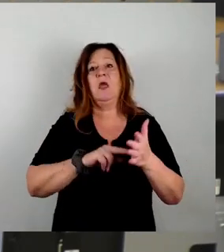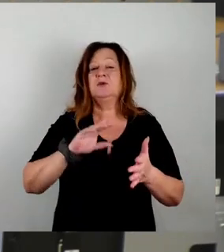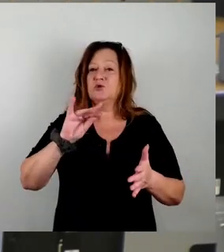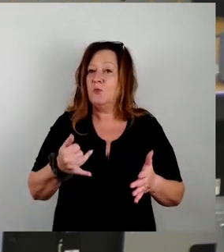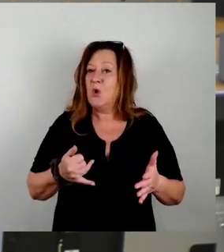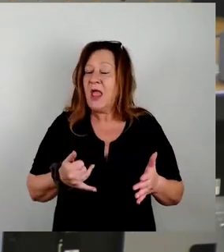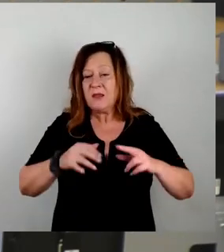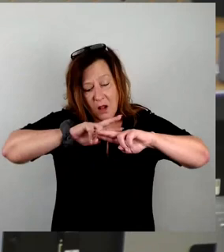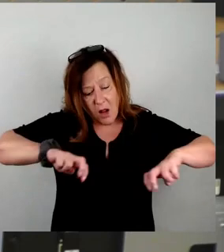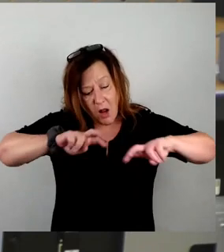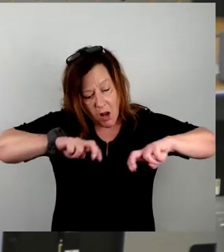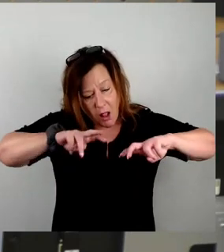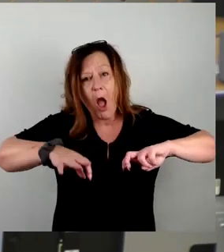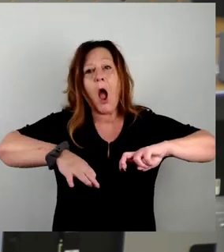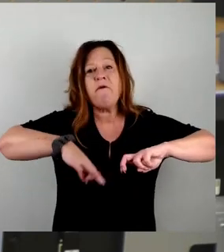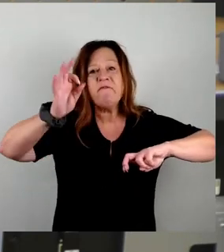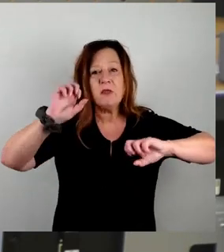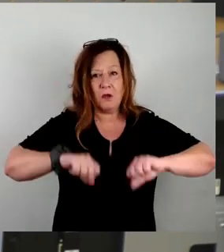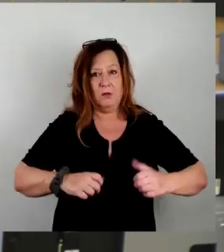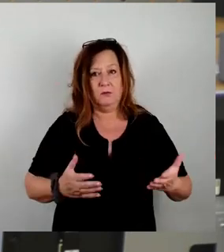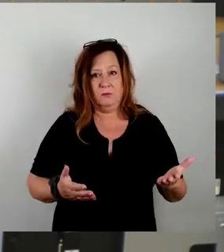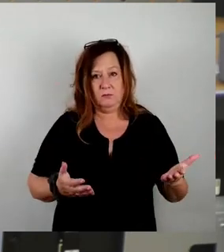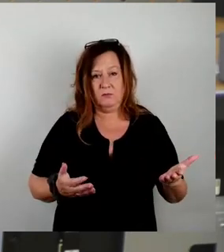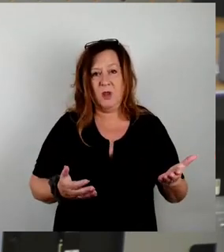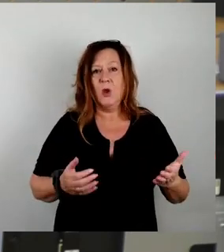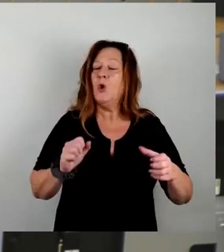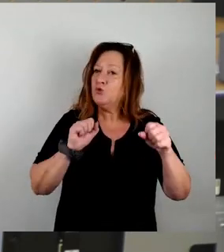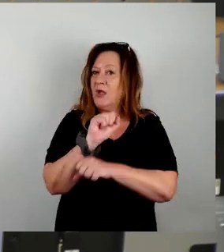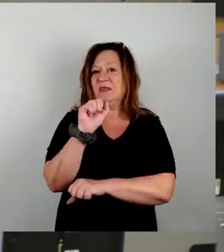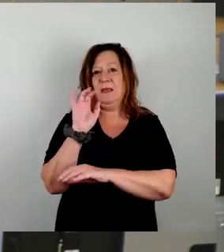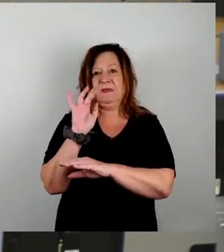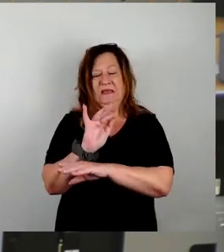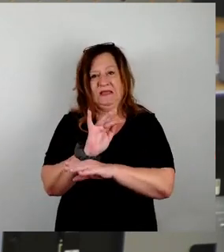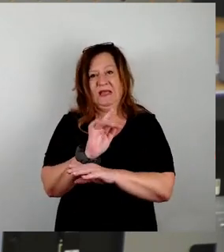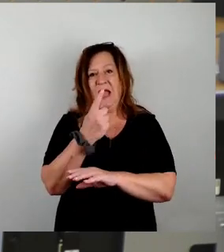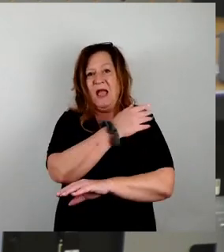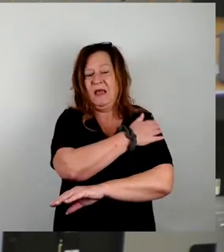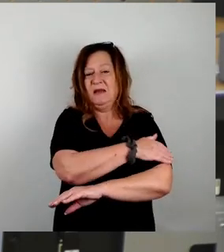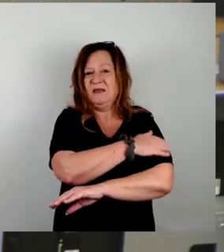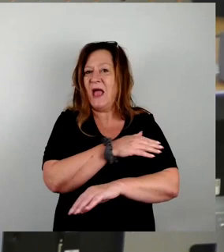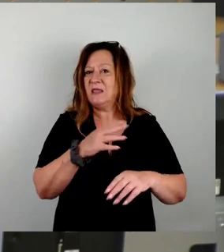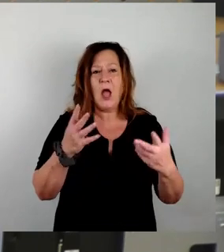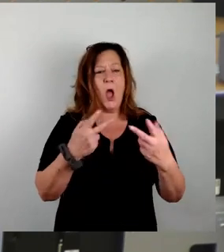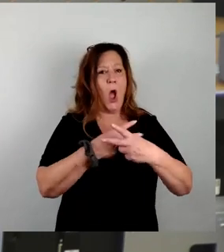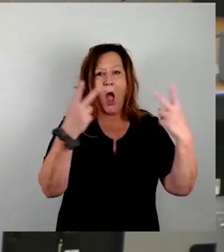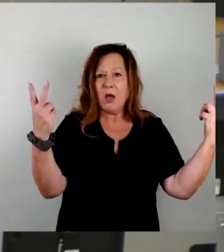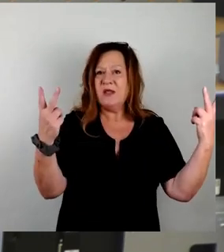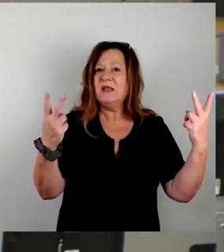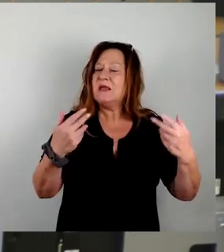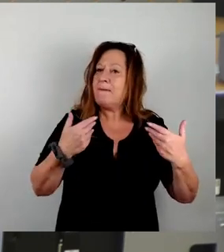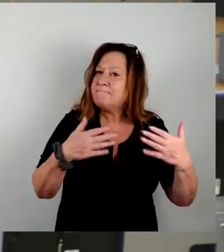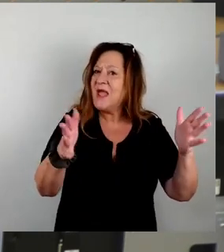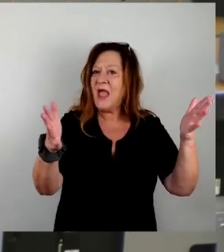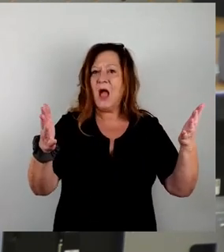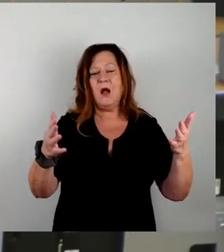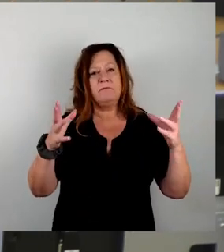findet. Ich sehe dennoch die Kritik zum einen, dass diesen Projekten mehr Öffentlichkeit gegeben werden könnte, um einen realen Beitrag